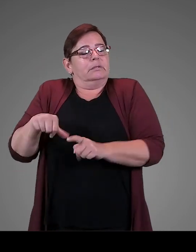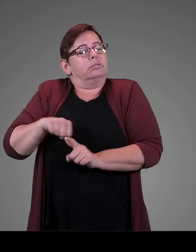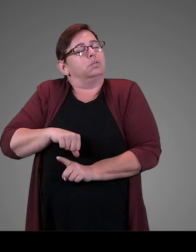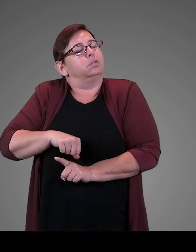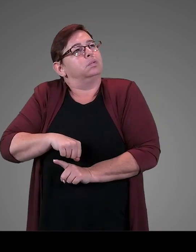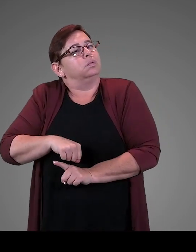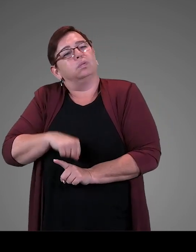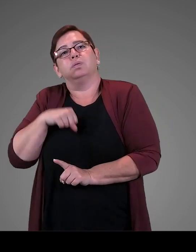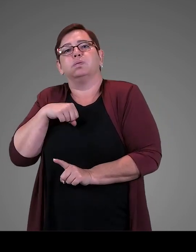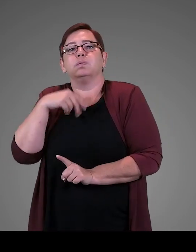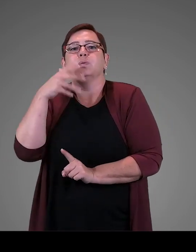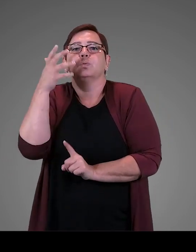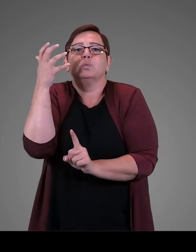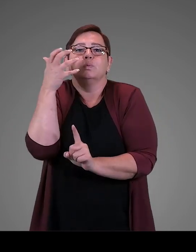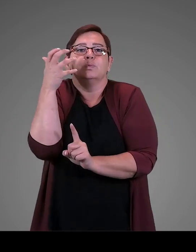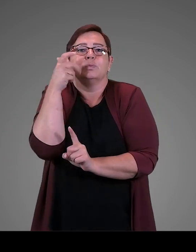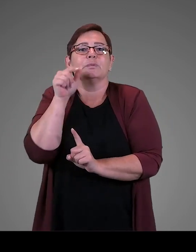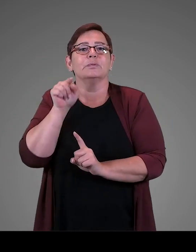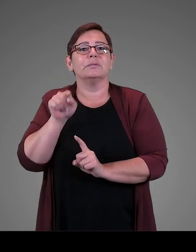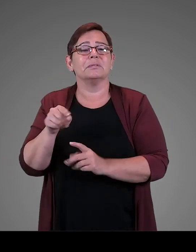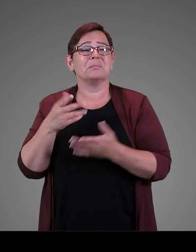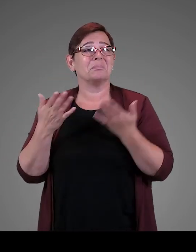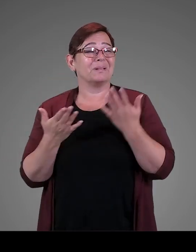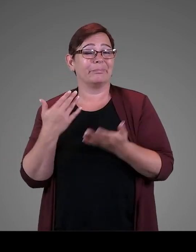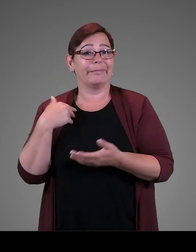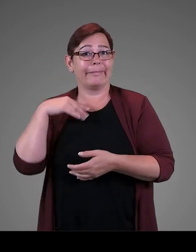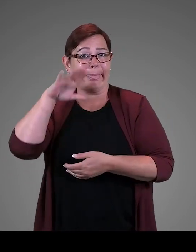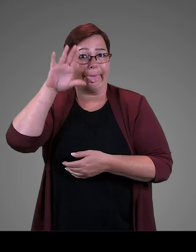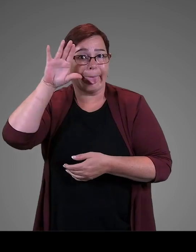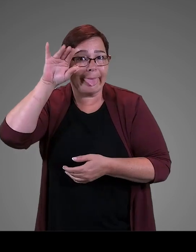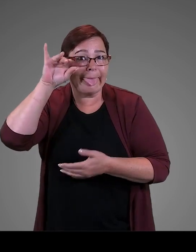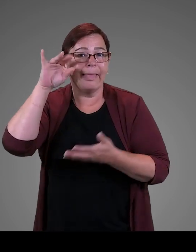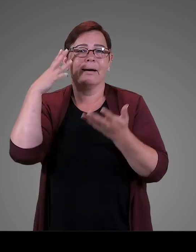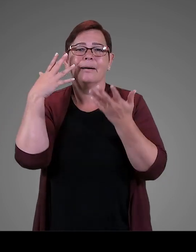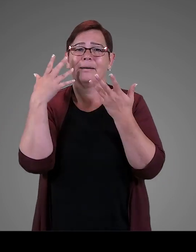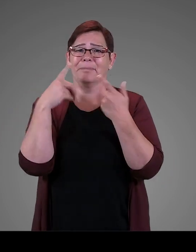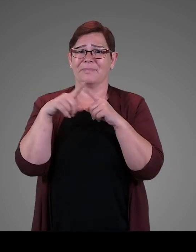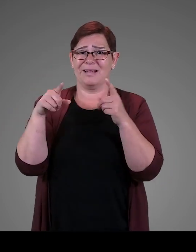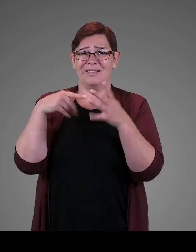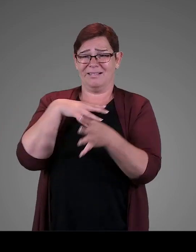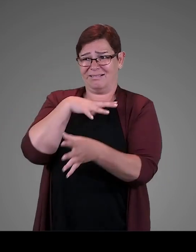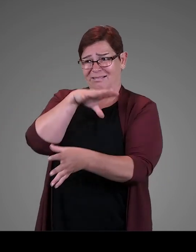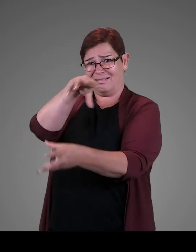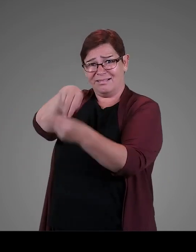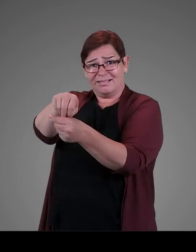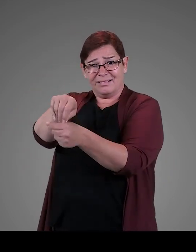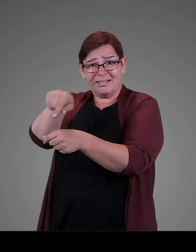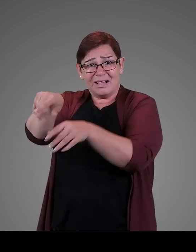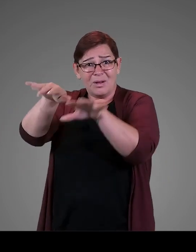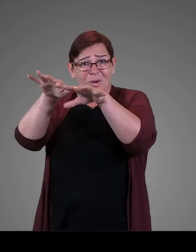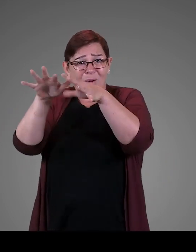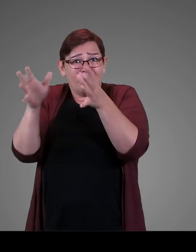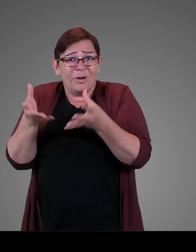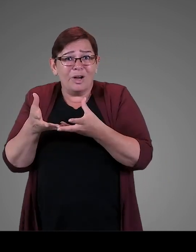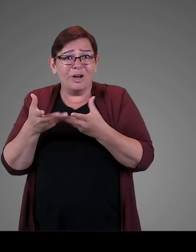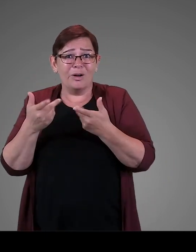Et aussi d'être un contrepoids à cet autre côté de l'univers des arts visuels et de